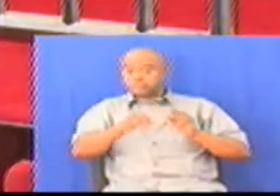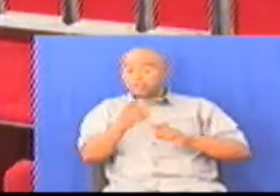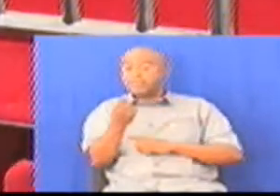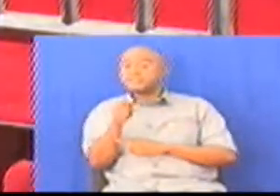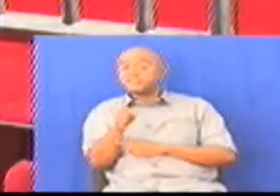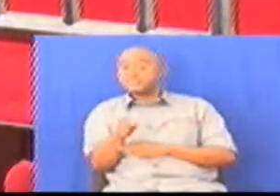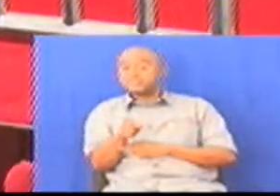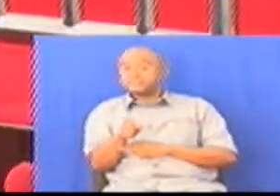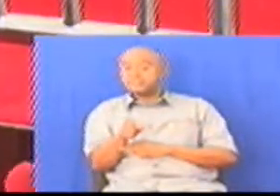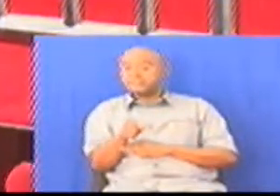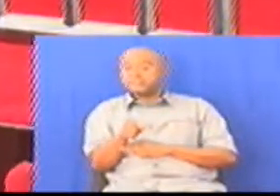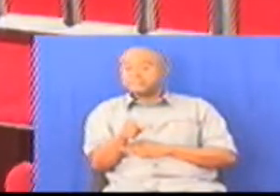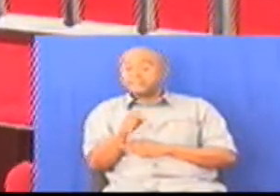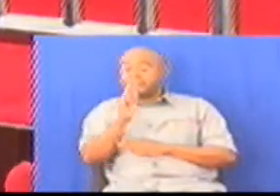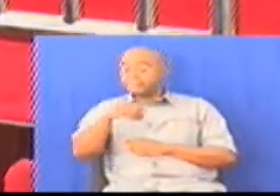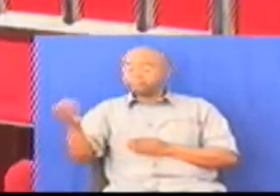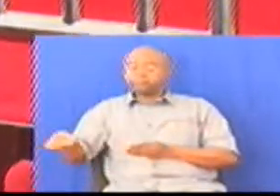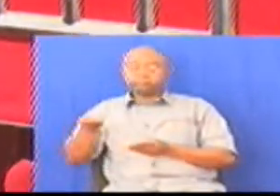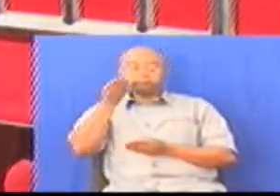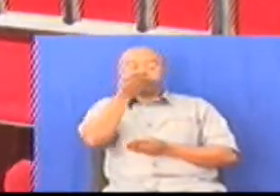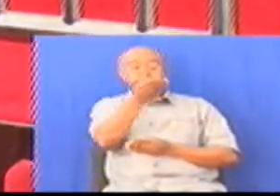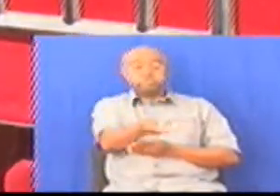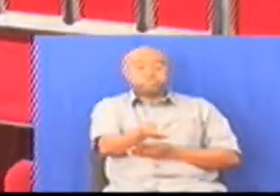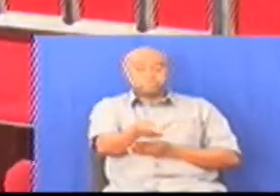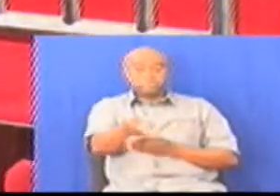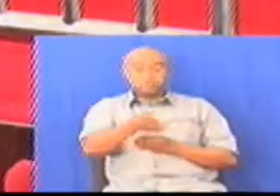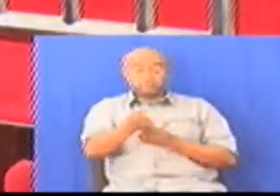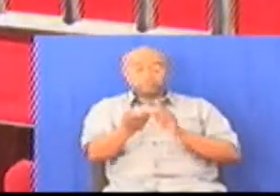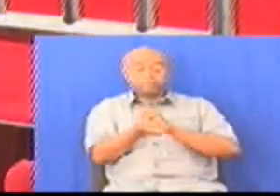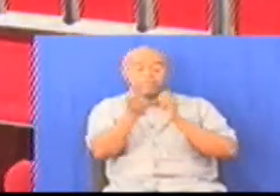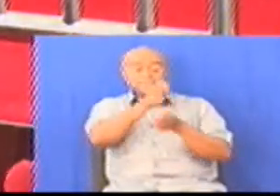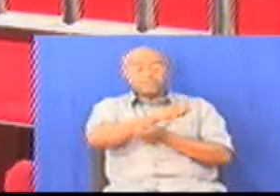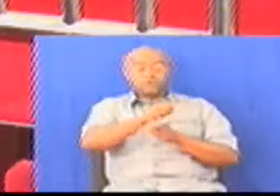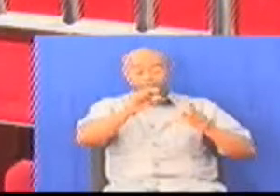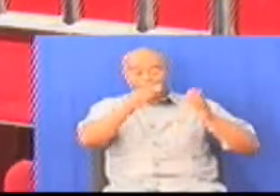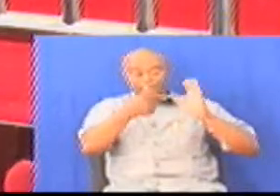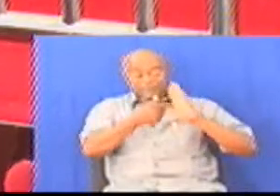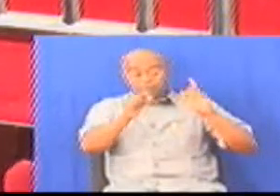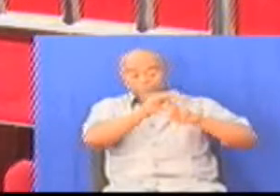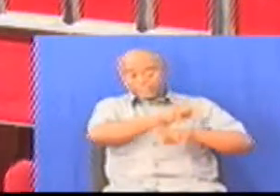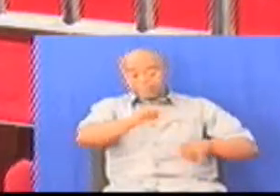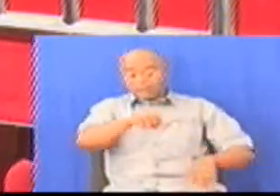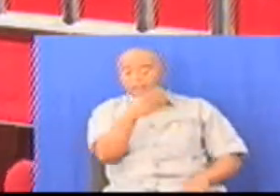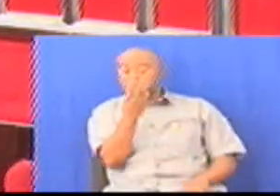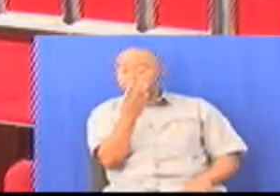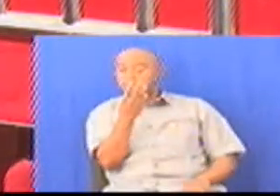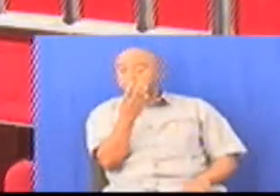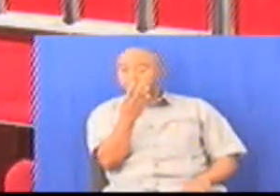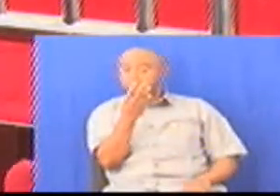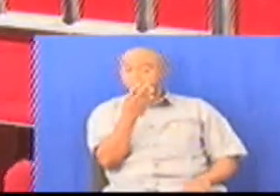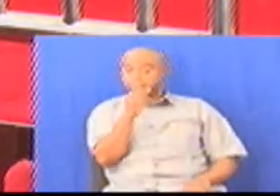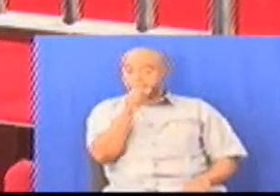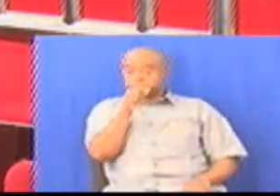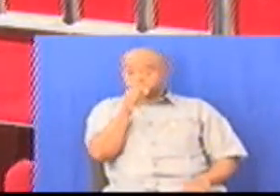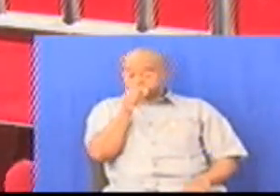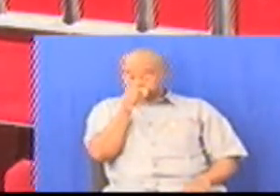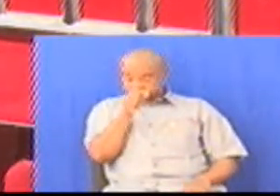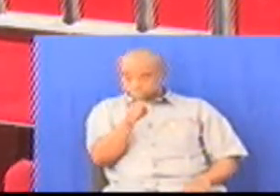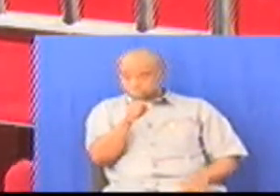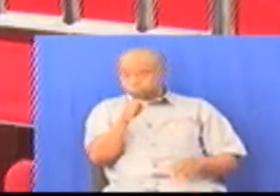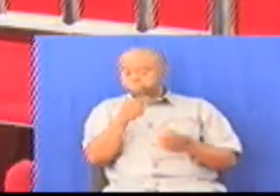ambacho kimeletwa kwa ajili ya mabadiliko. Para ya 4 ambayo inabadilisha